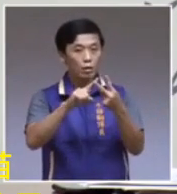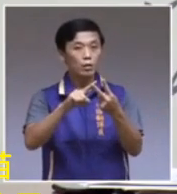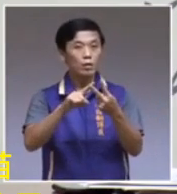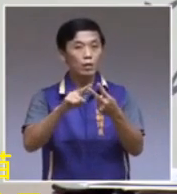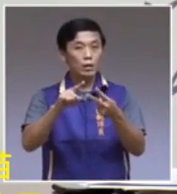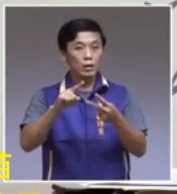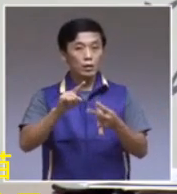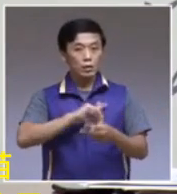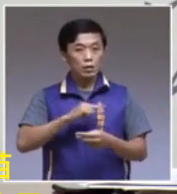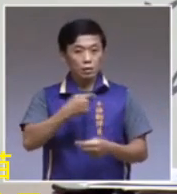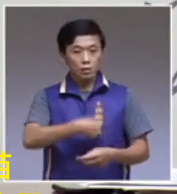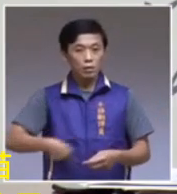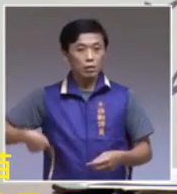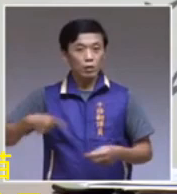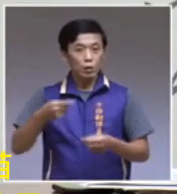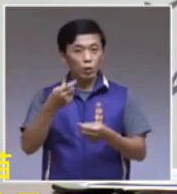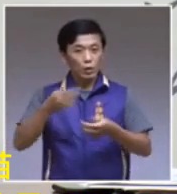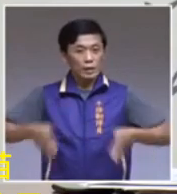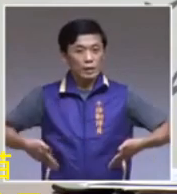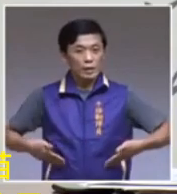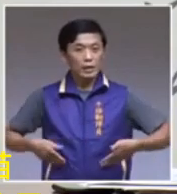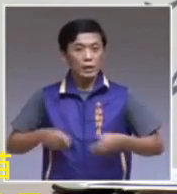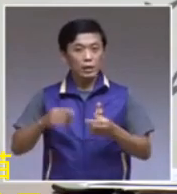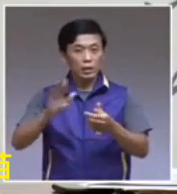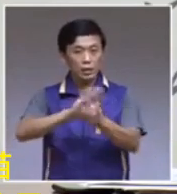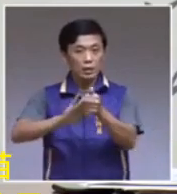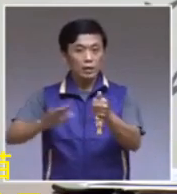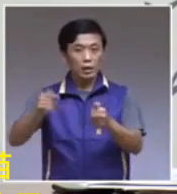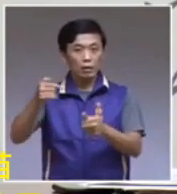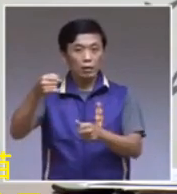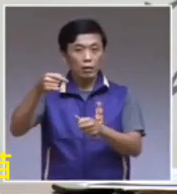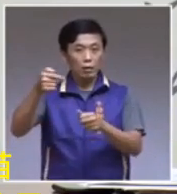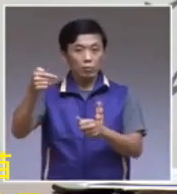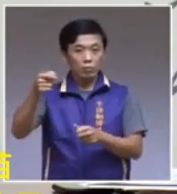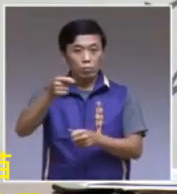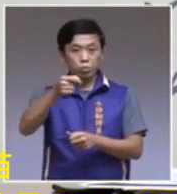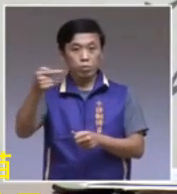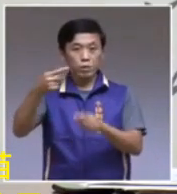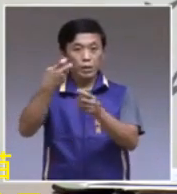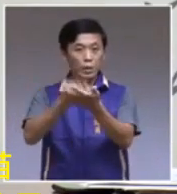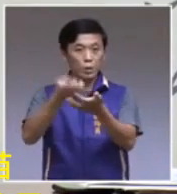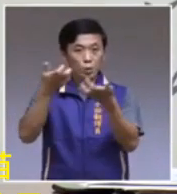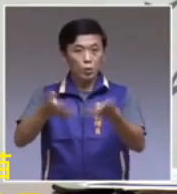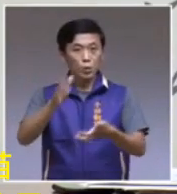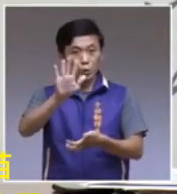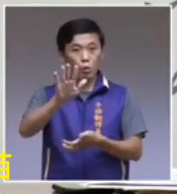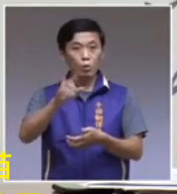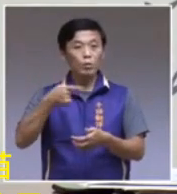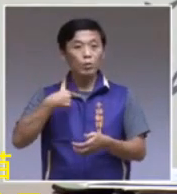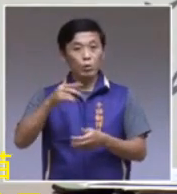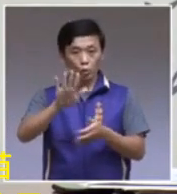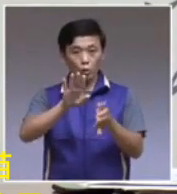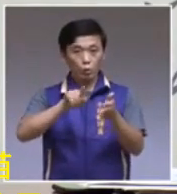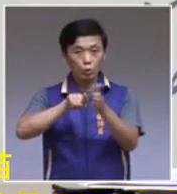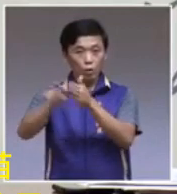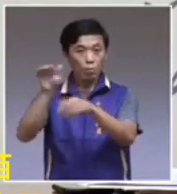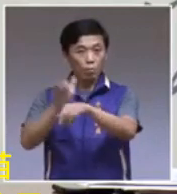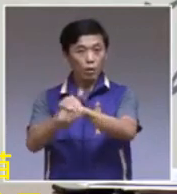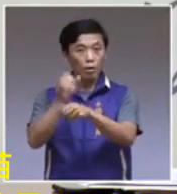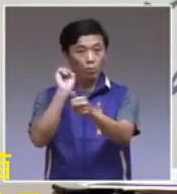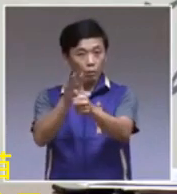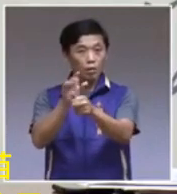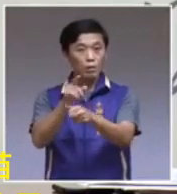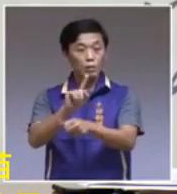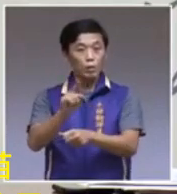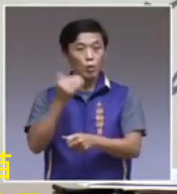恶化或发作，那我在这边特别提醒，是有一些专家会建议你，如果最近刚刚